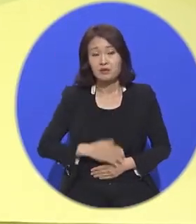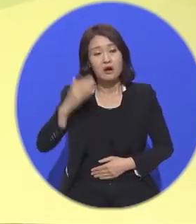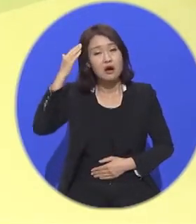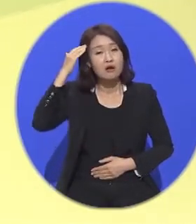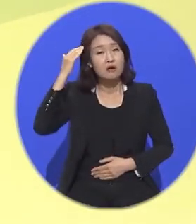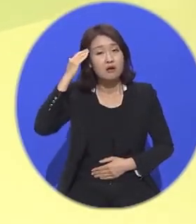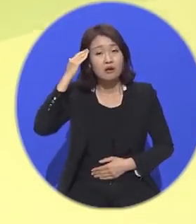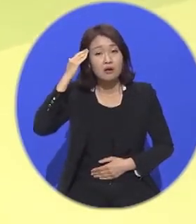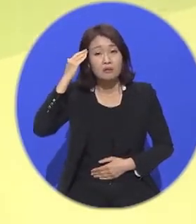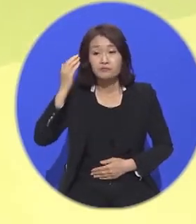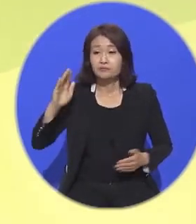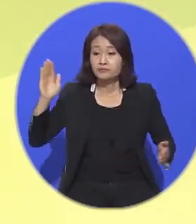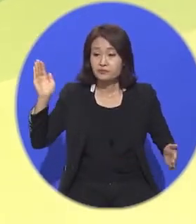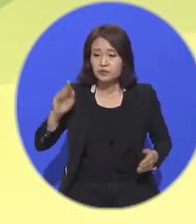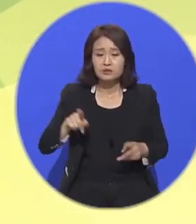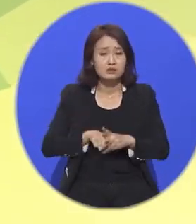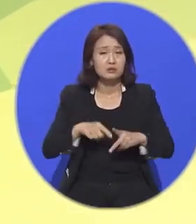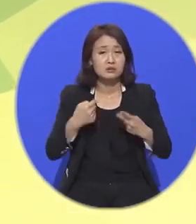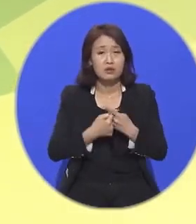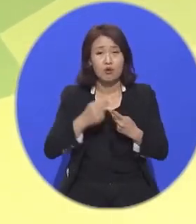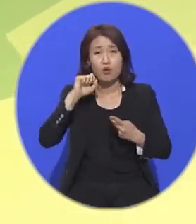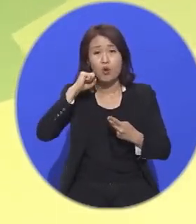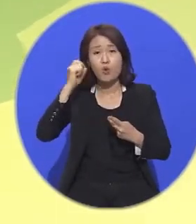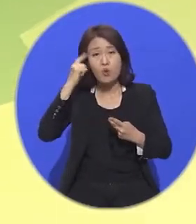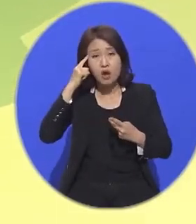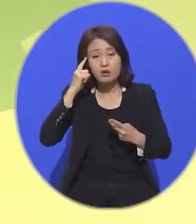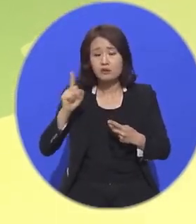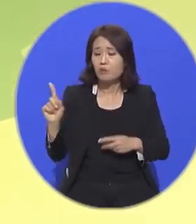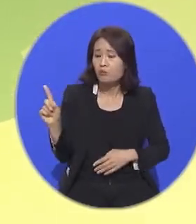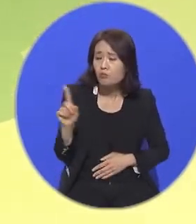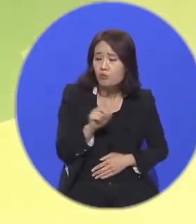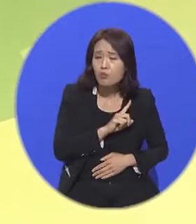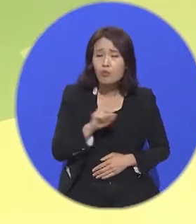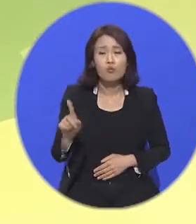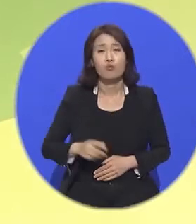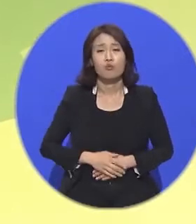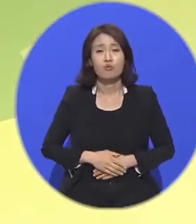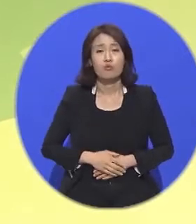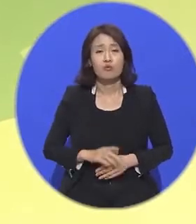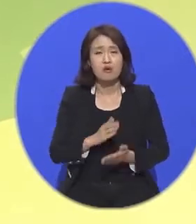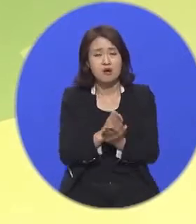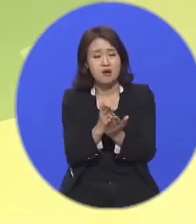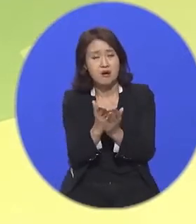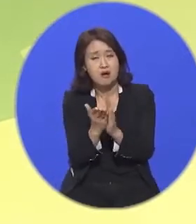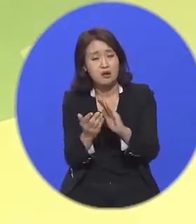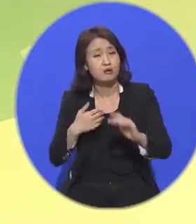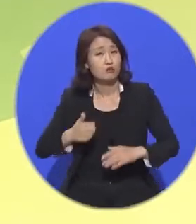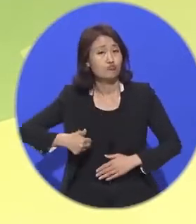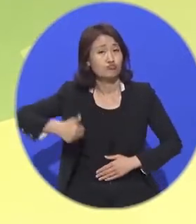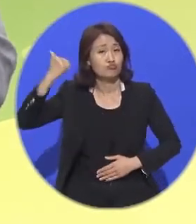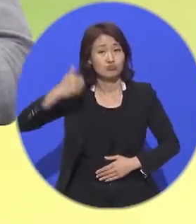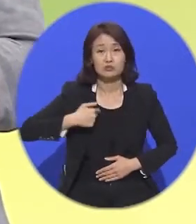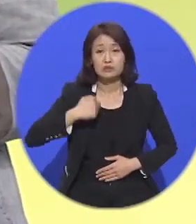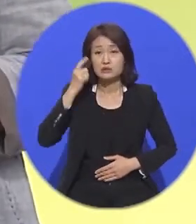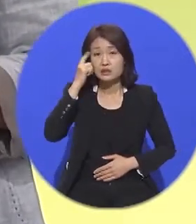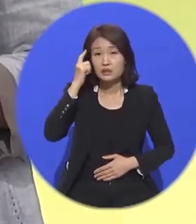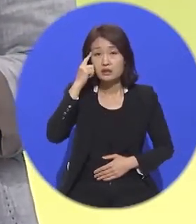한국인 학생은 이해를 못하겠죠. 왜? 자기가 뭐든지 모든 면에서 낫다고 생각을 했으니까.